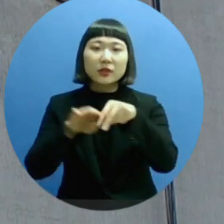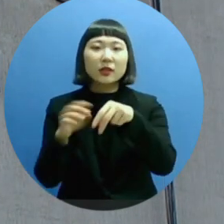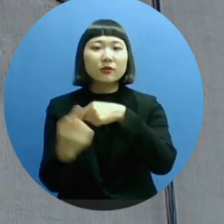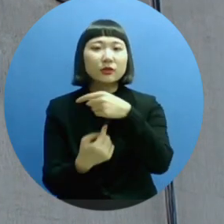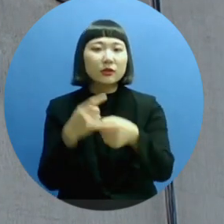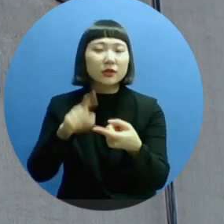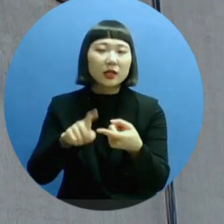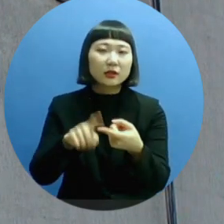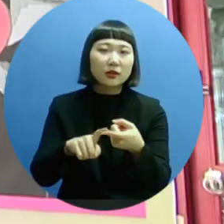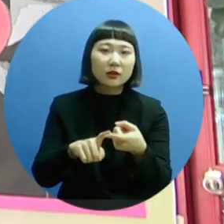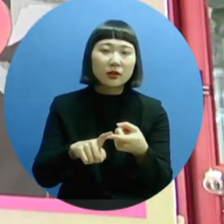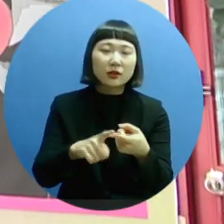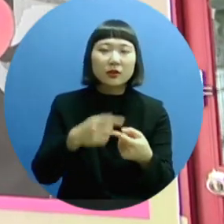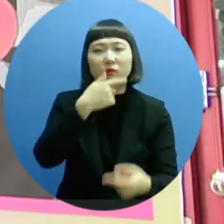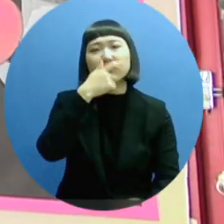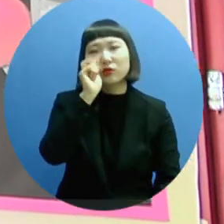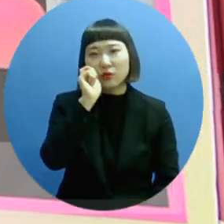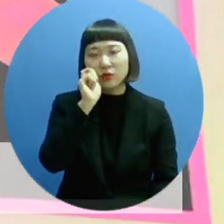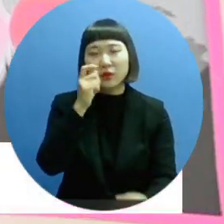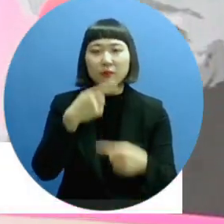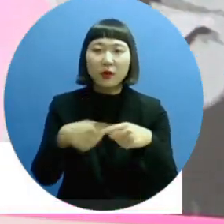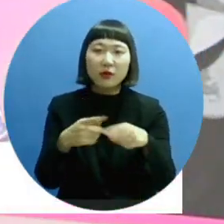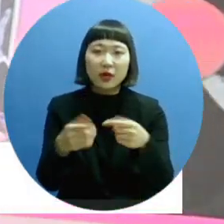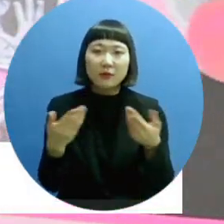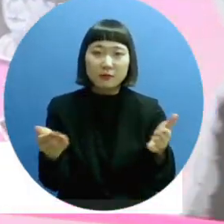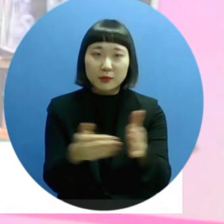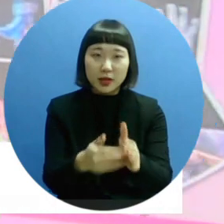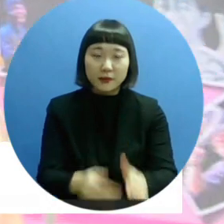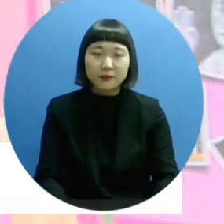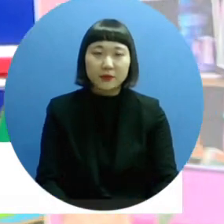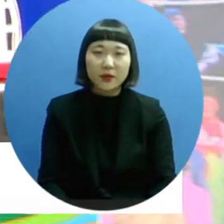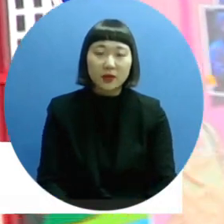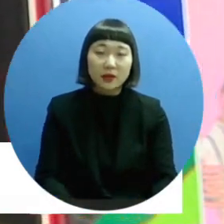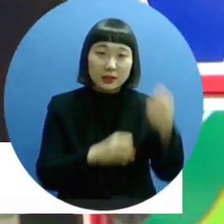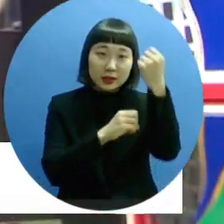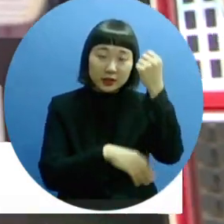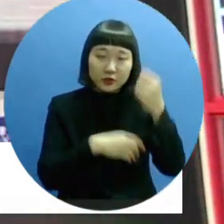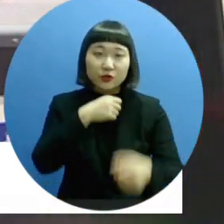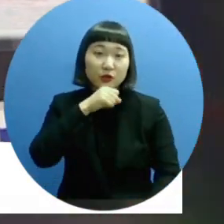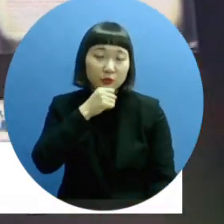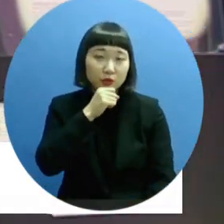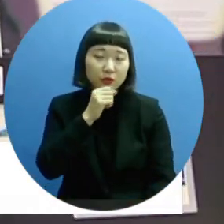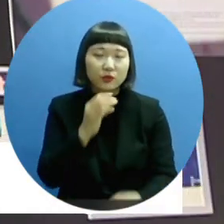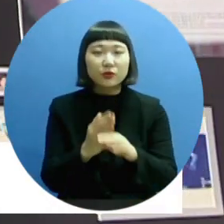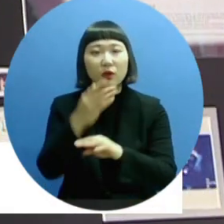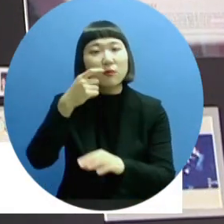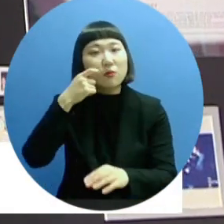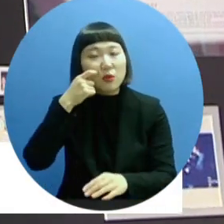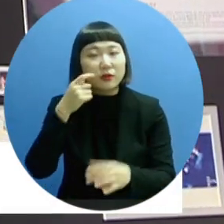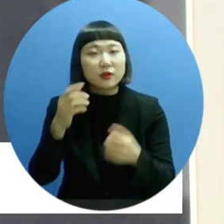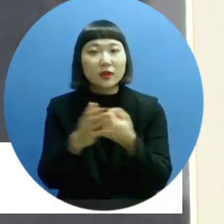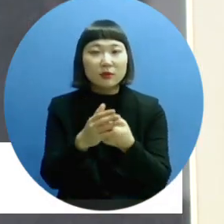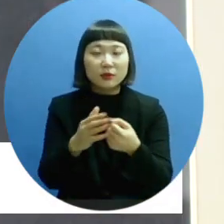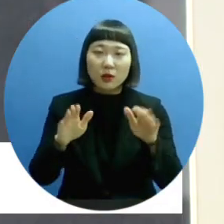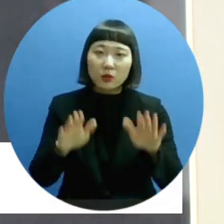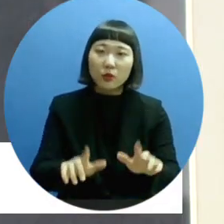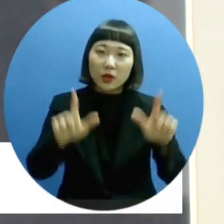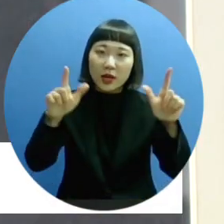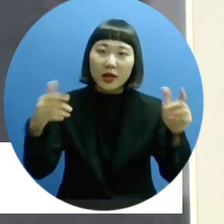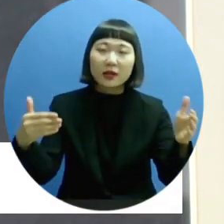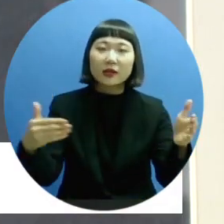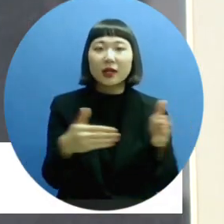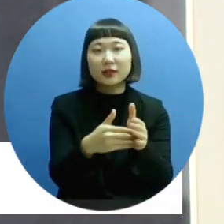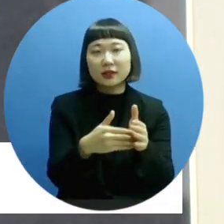평가했습니다. 구는 극단 마임이 기준 점수를 넘지 못한 만큼 민간 위탁 기간이 끝나는 올해까지만 마임이